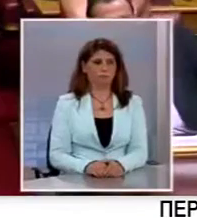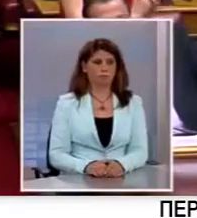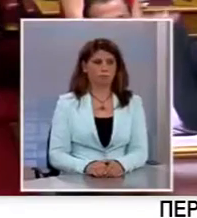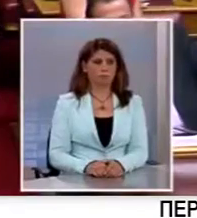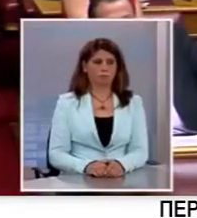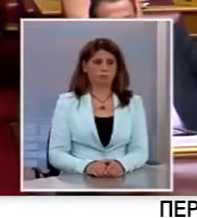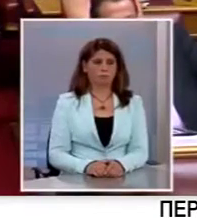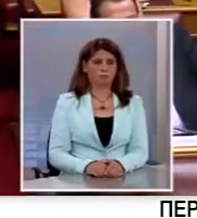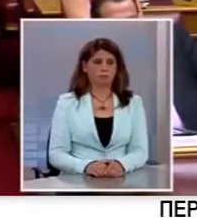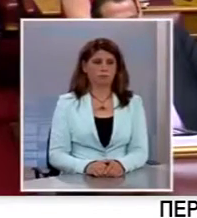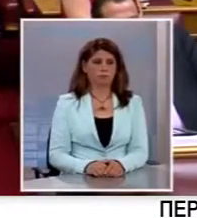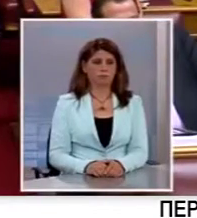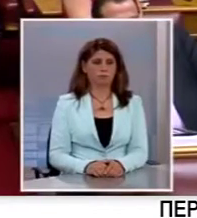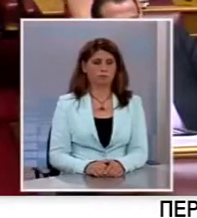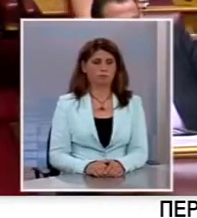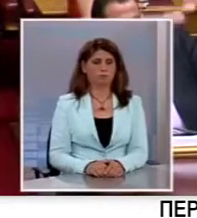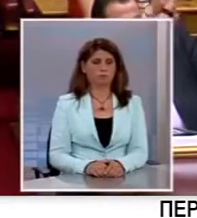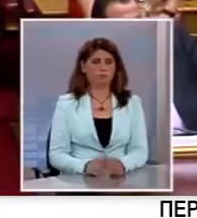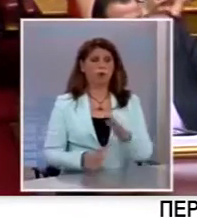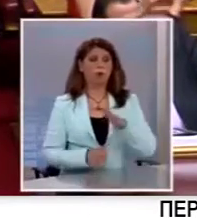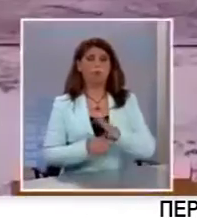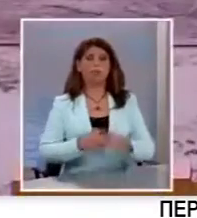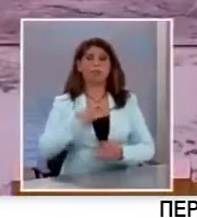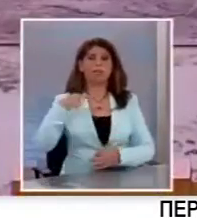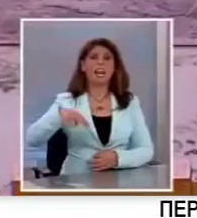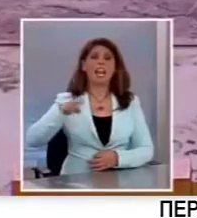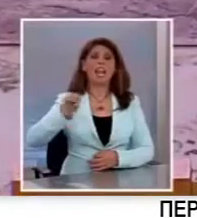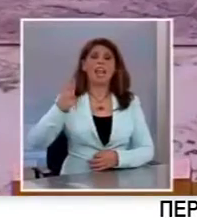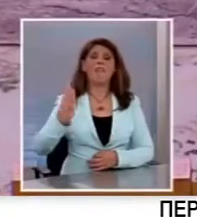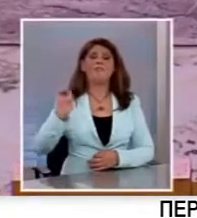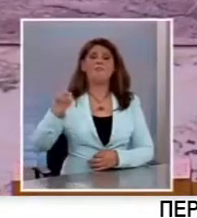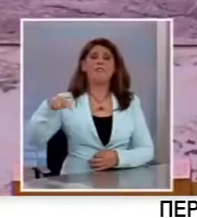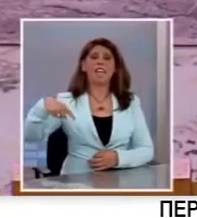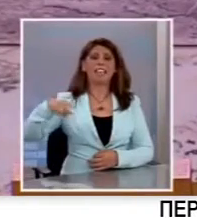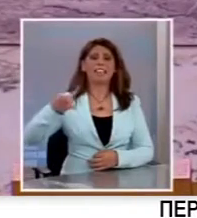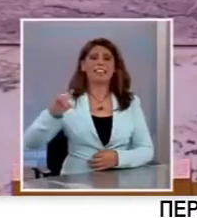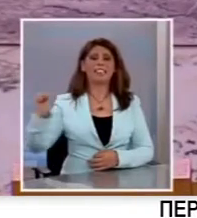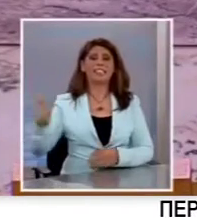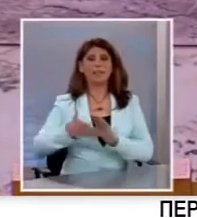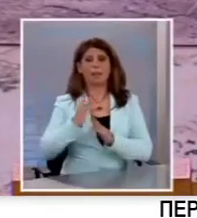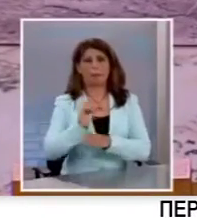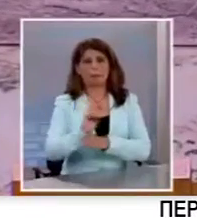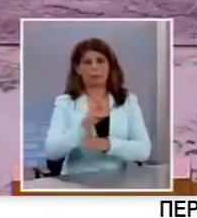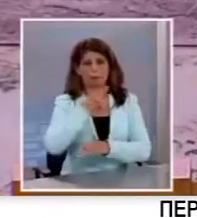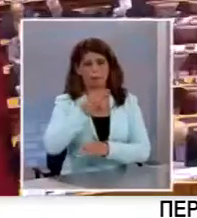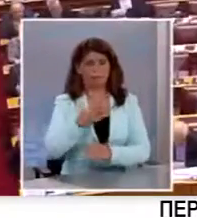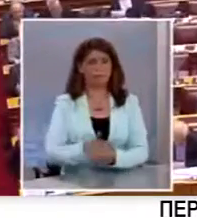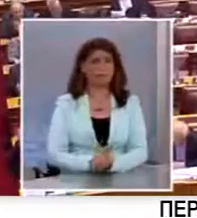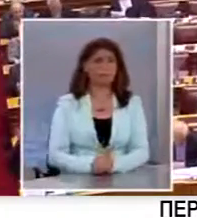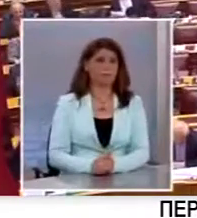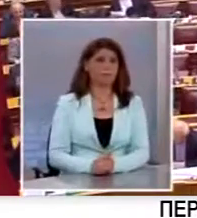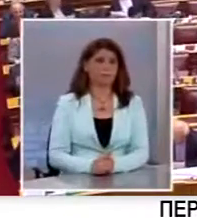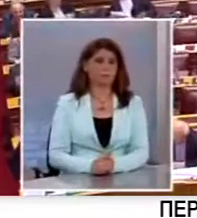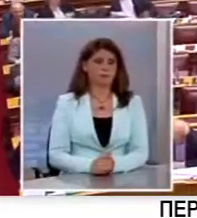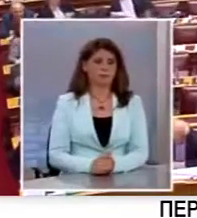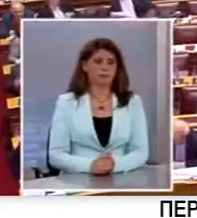την ονομαστική ψηφοφορία που διεξήχθη κατόπιν ετοιμάτων των κομμάτων της αντιπολίτευσης, υπέρ του νομοσχεδίου ψήφισαν 153 βουλευτές, κατά